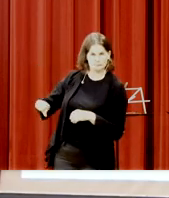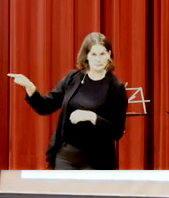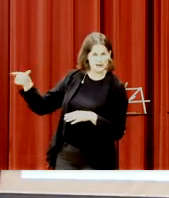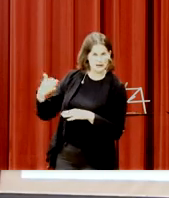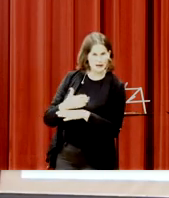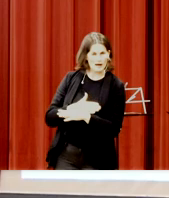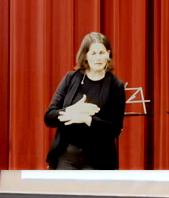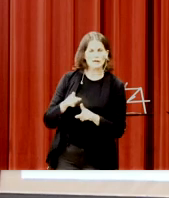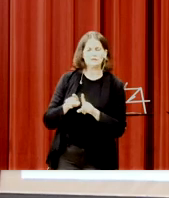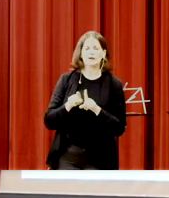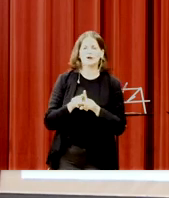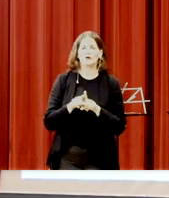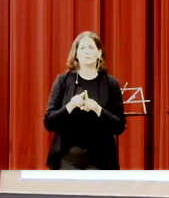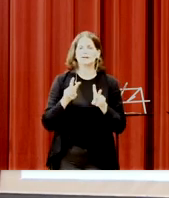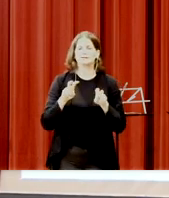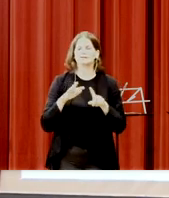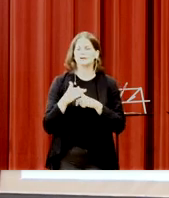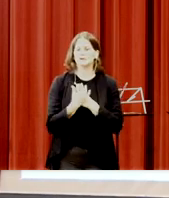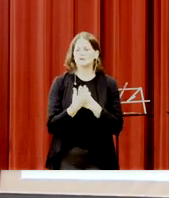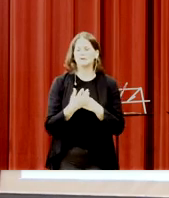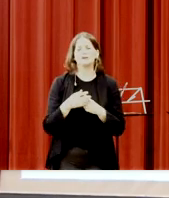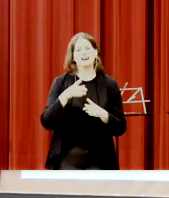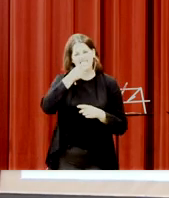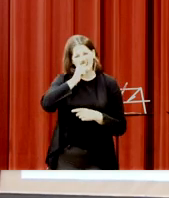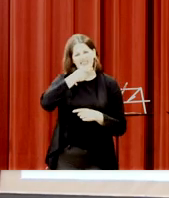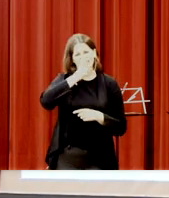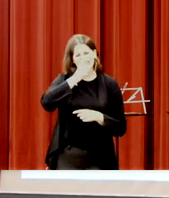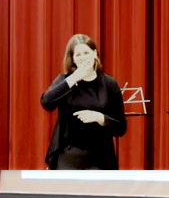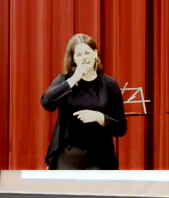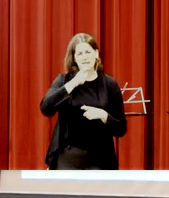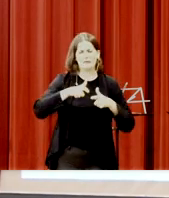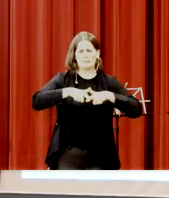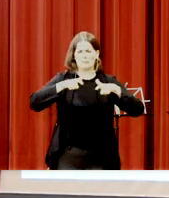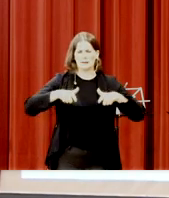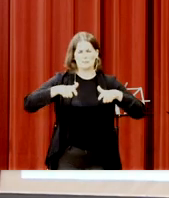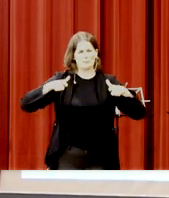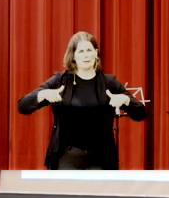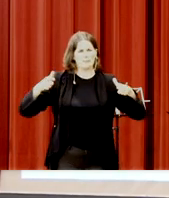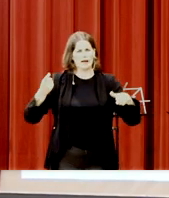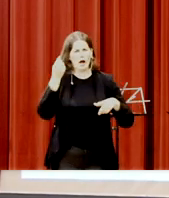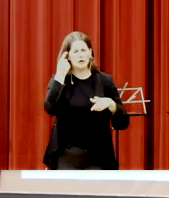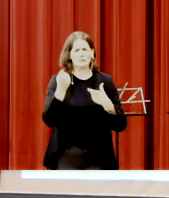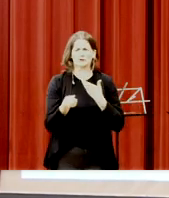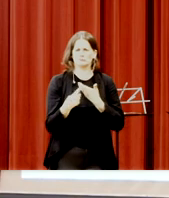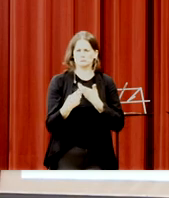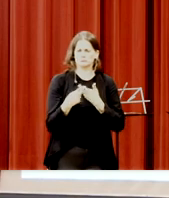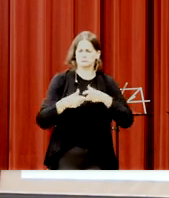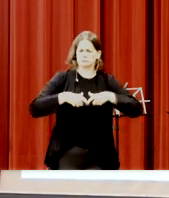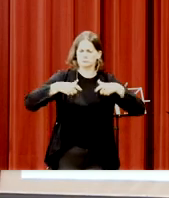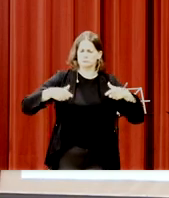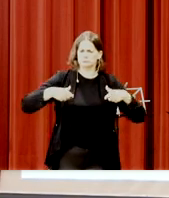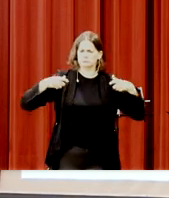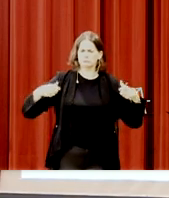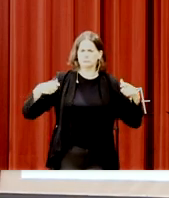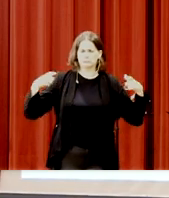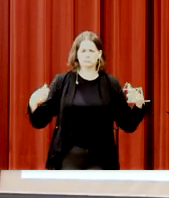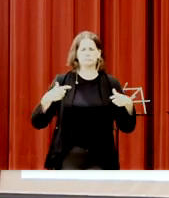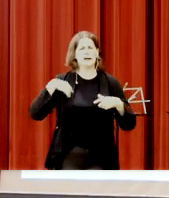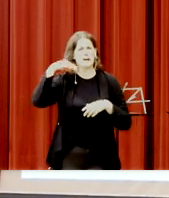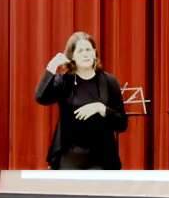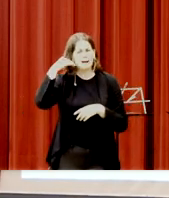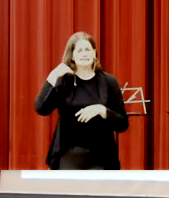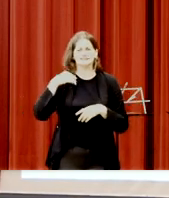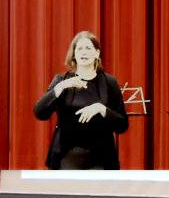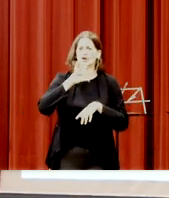grau, de màster, de doctorat. Enguany, el curs, la memòria de l'any que ve, tornarem a batre aquest rècord perquè estem